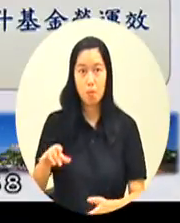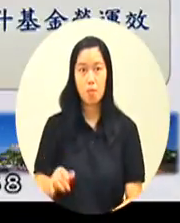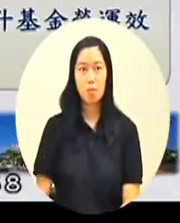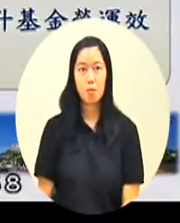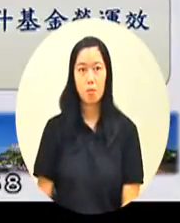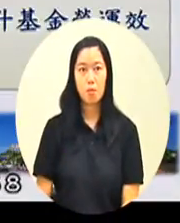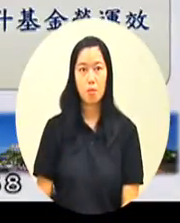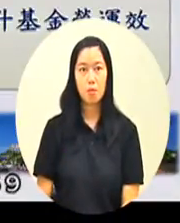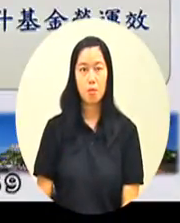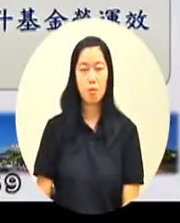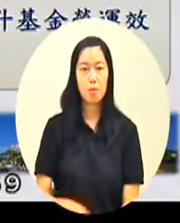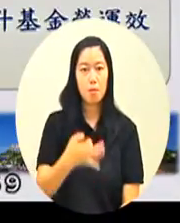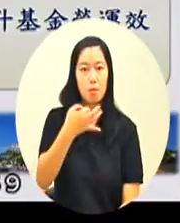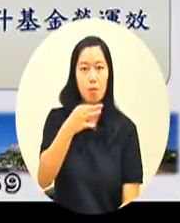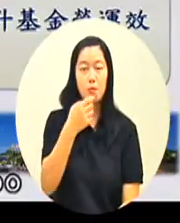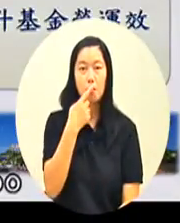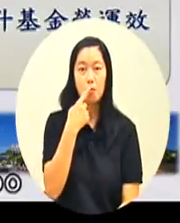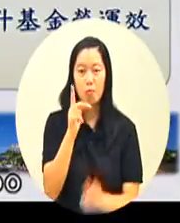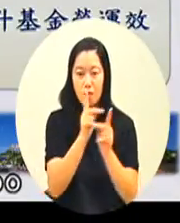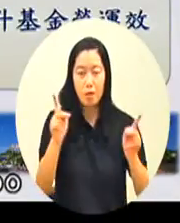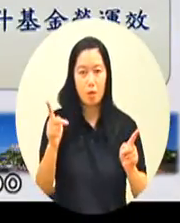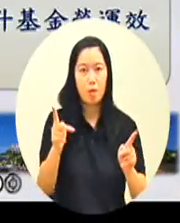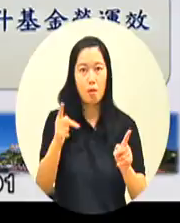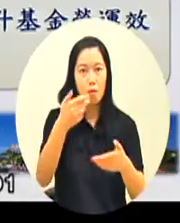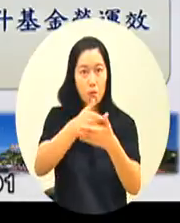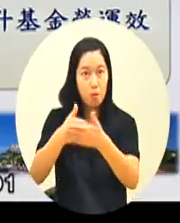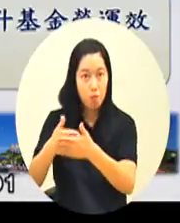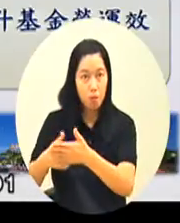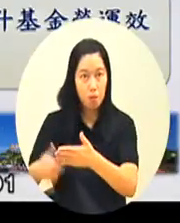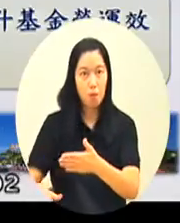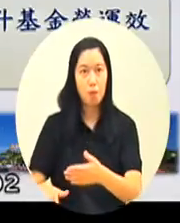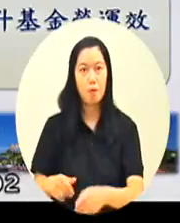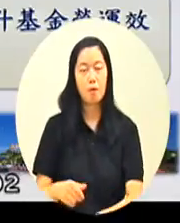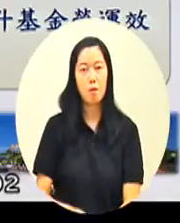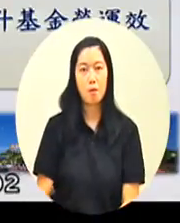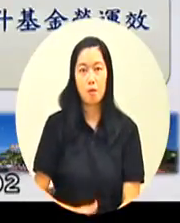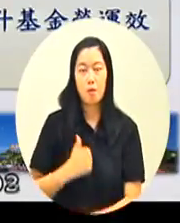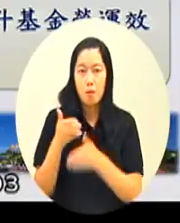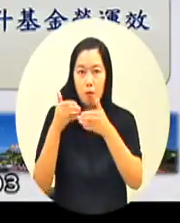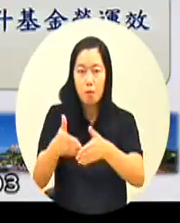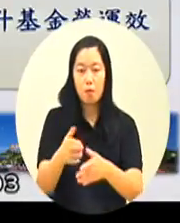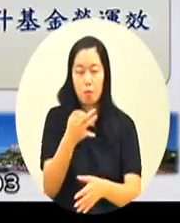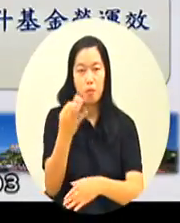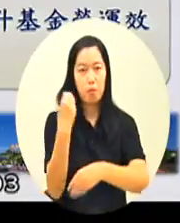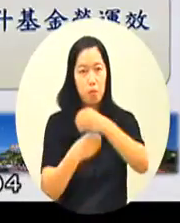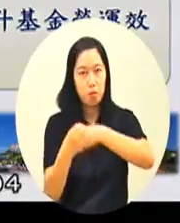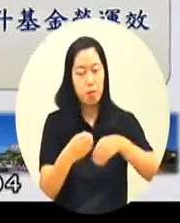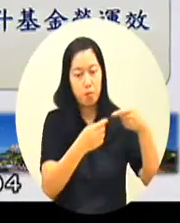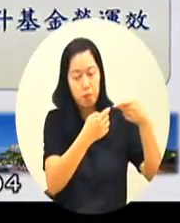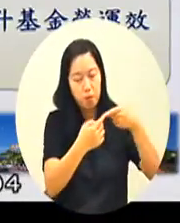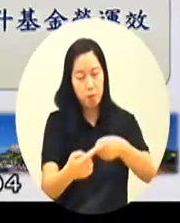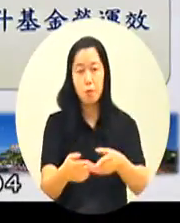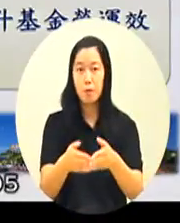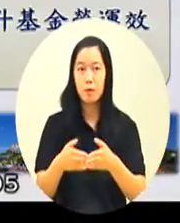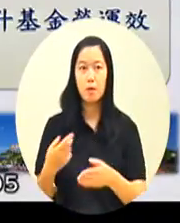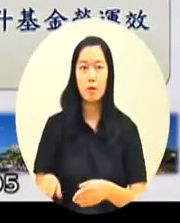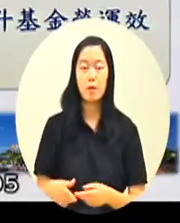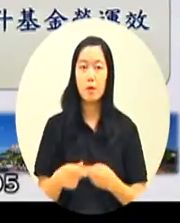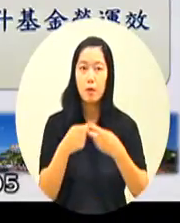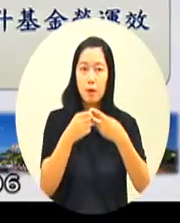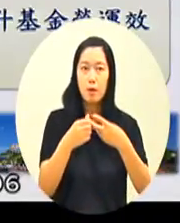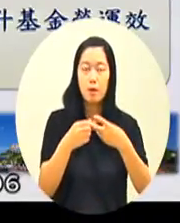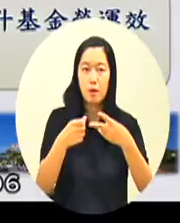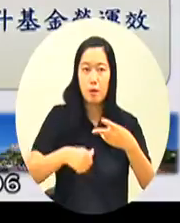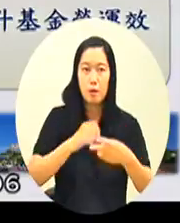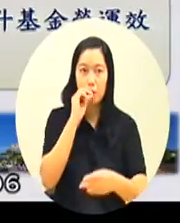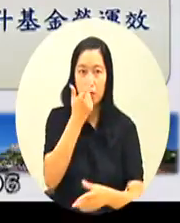控，缩短财政赤字并减少减债，继续朝财政永续健全的目标迈进。第二个，落实